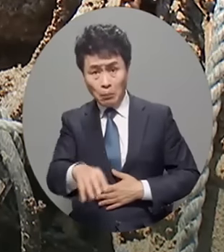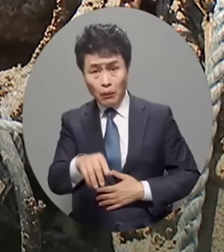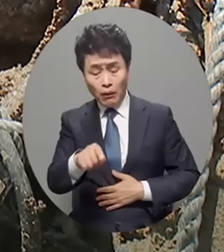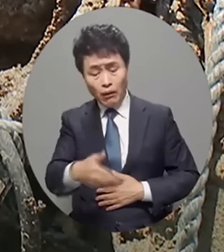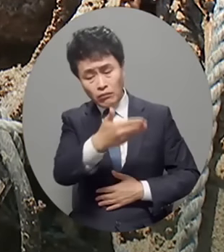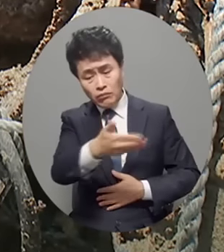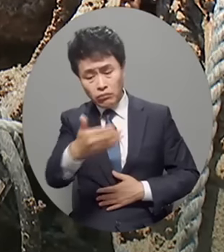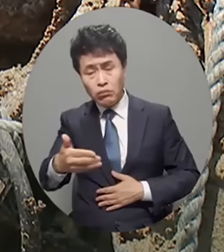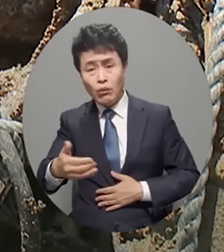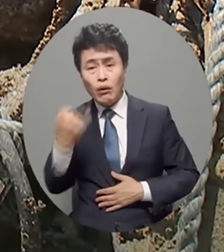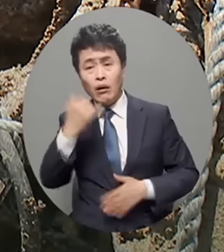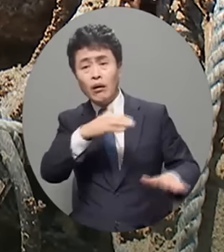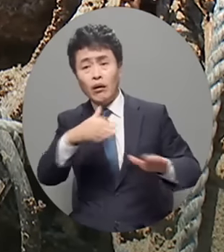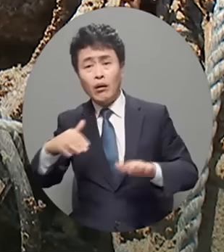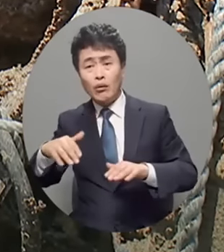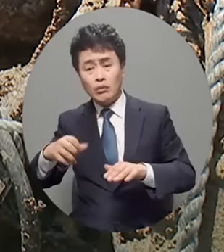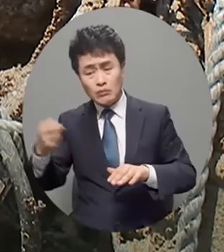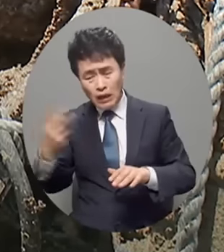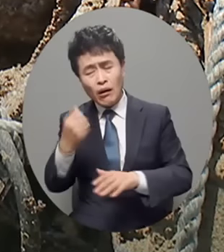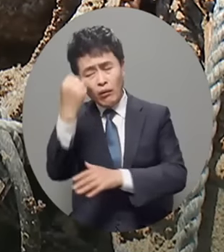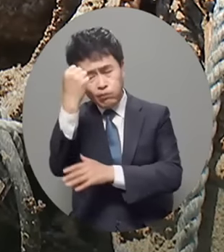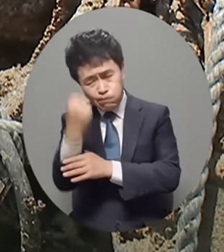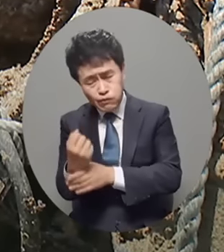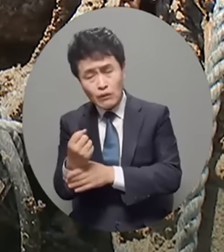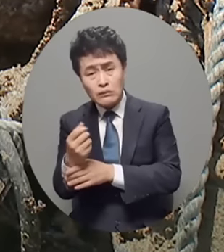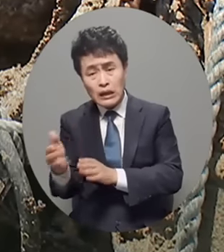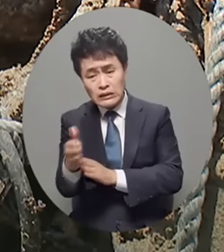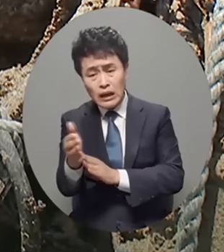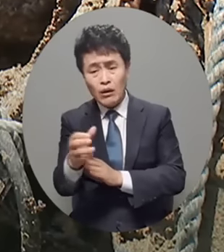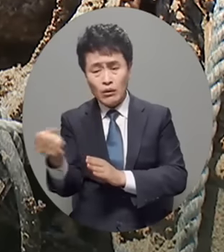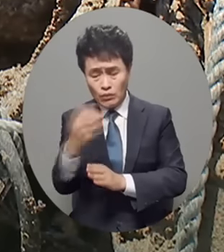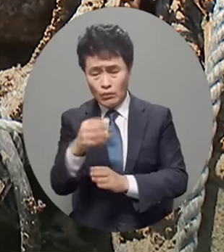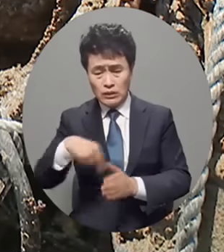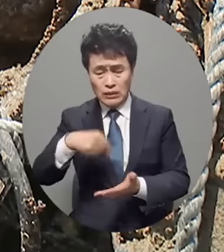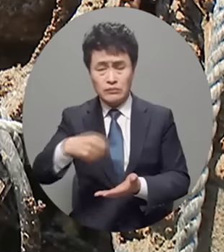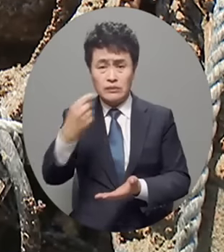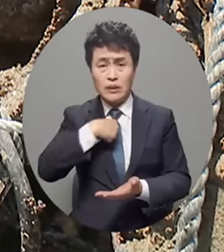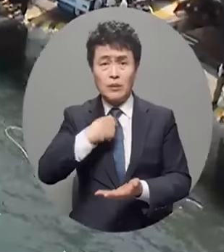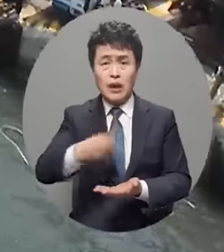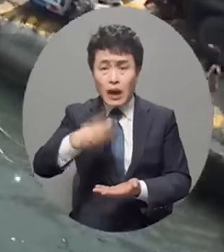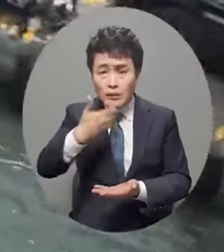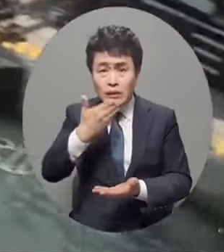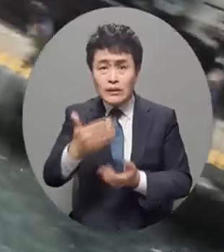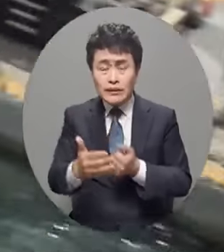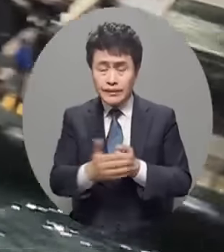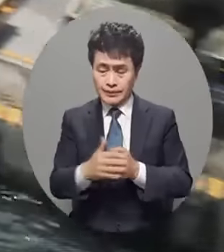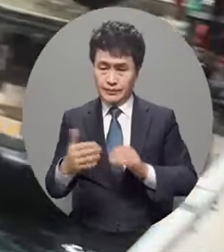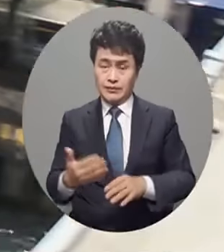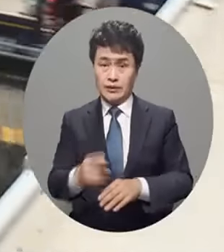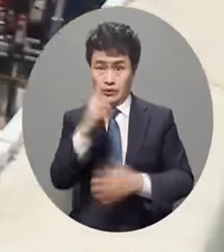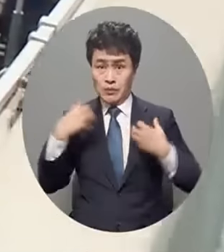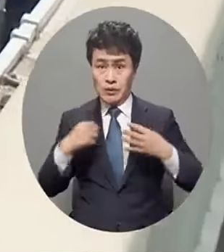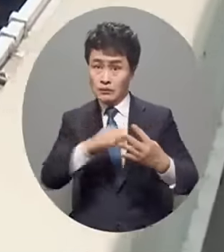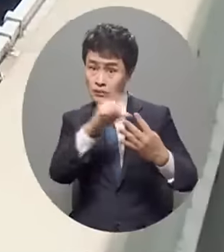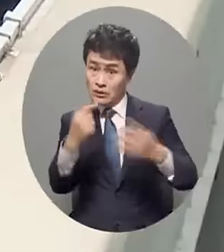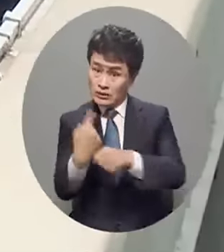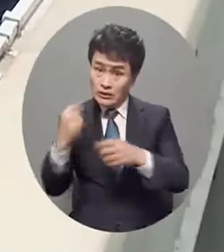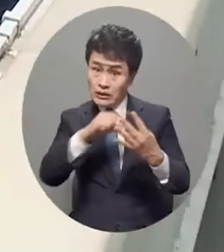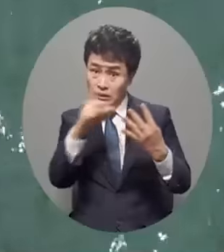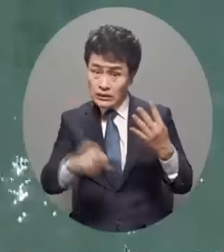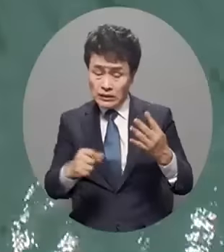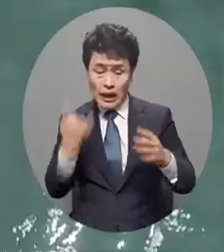흐르고 다시 바다로 가고 바다에서 또 썩고 썩은 게 또 생선으로 가서 다시 자기한테 올 수 있거든요. 정부는 지난해 4월 해양 쓰레기 혁신